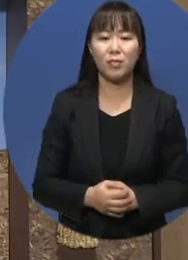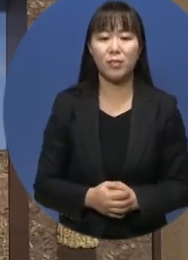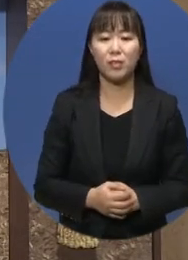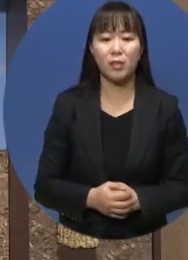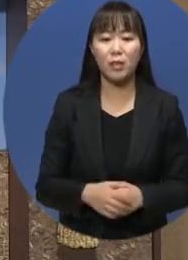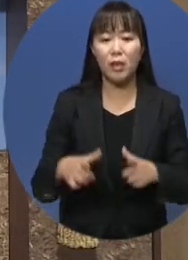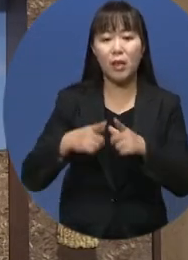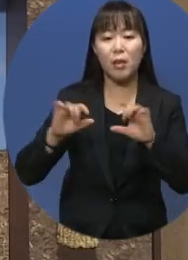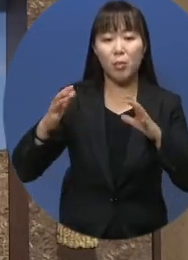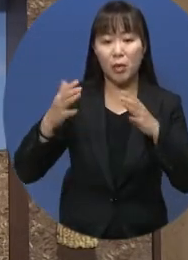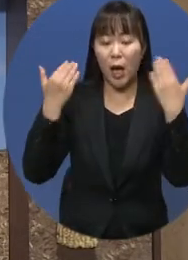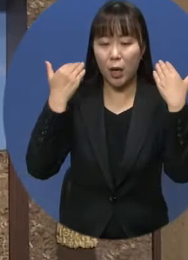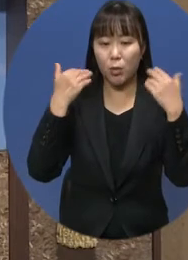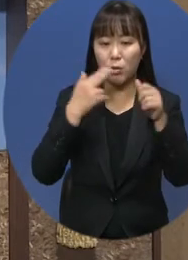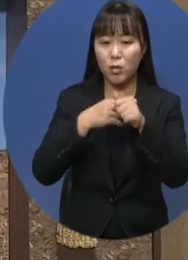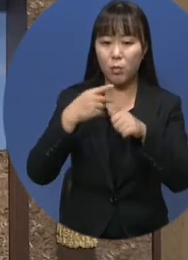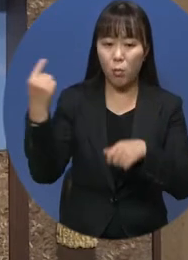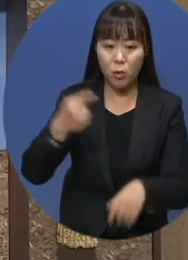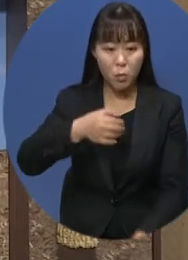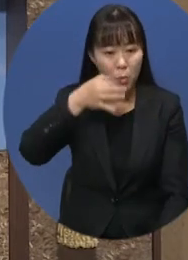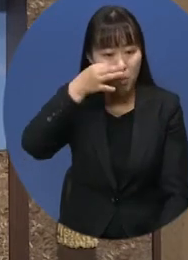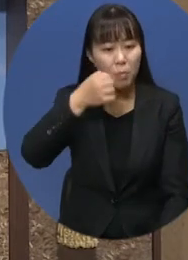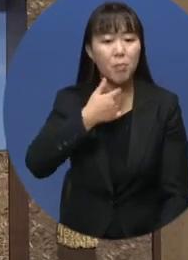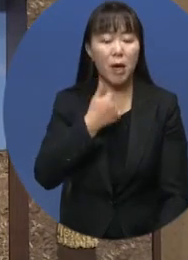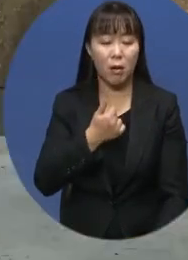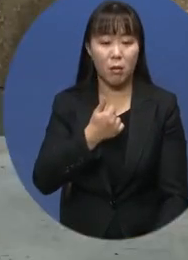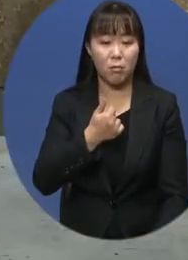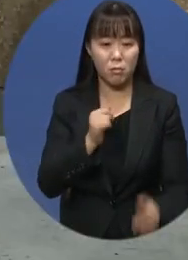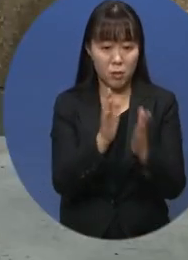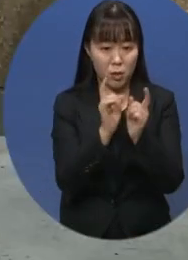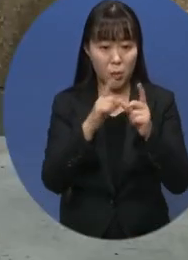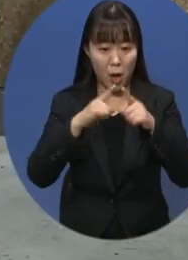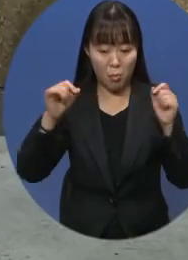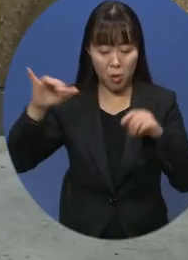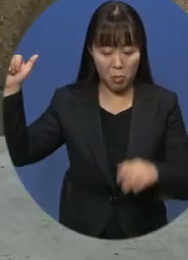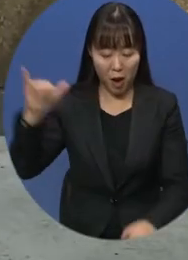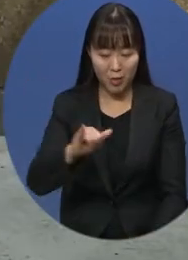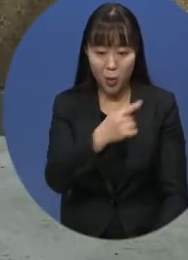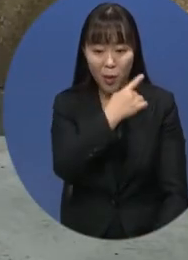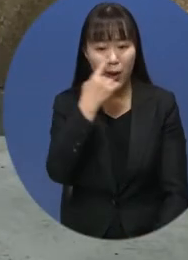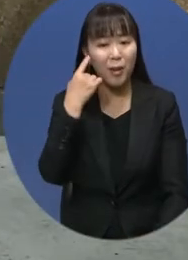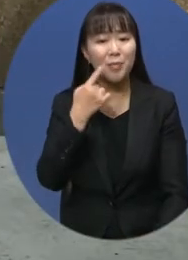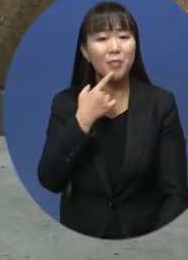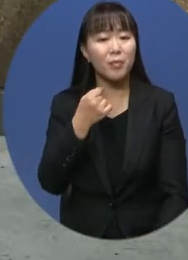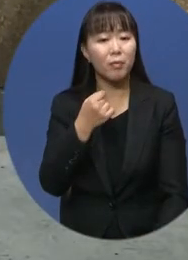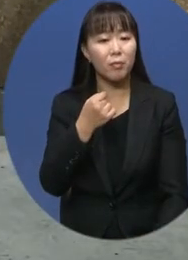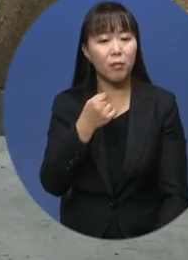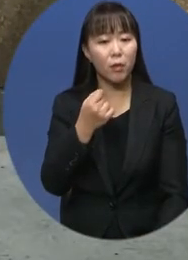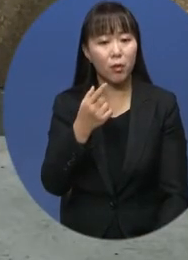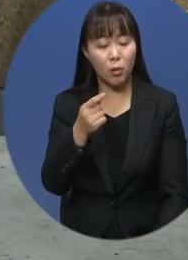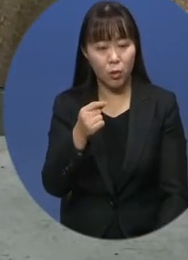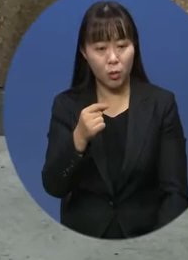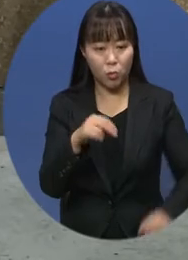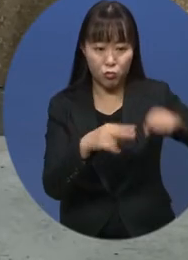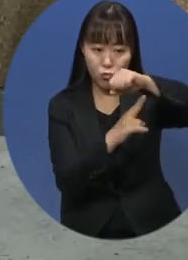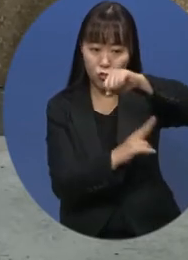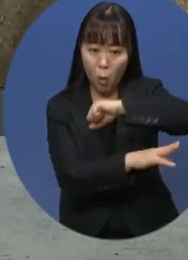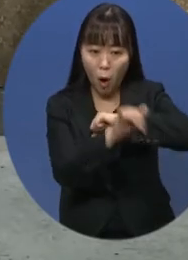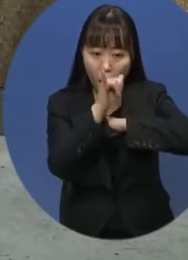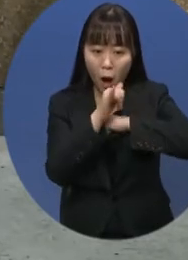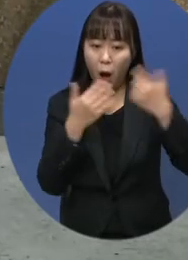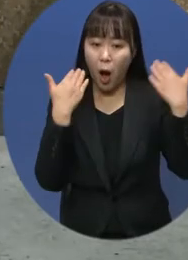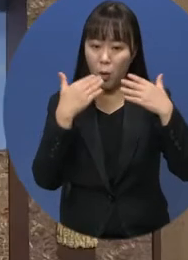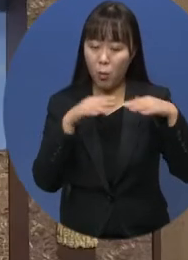일본의 학교 선생님들이 변화 가서 보고 아니에요 아 직접 이번에 섭외가 줘 어 이런 육교가 있네 학교로 바로